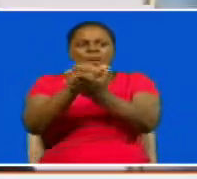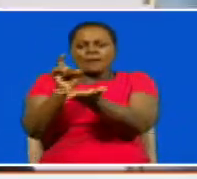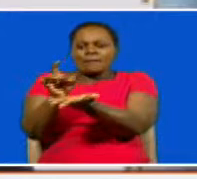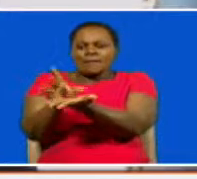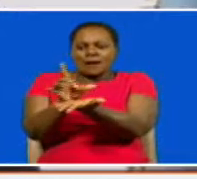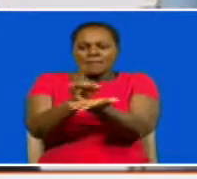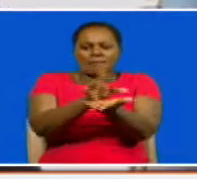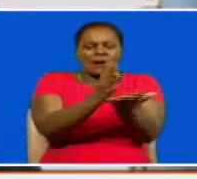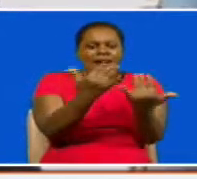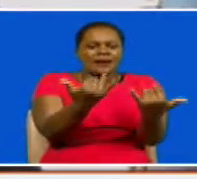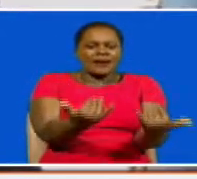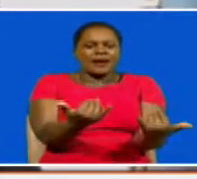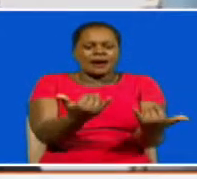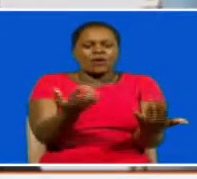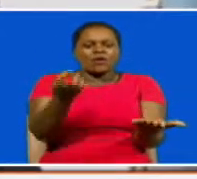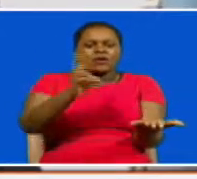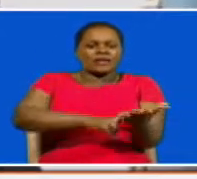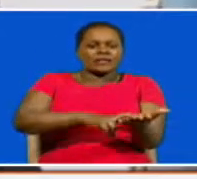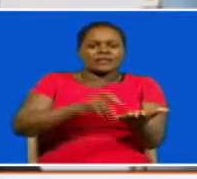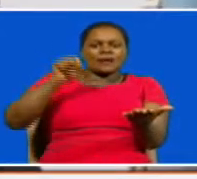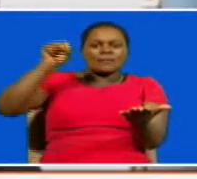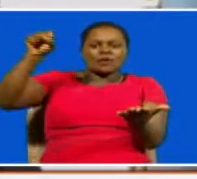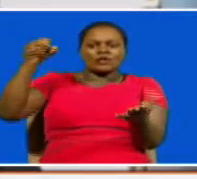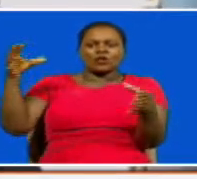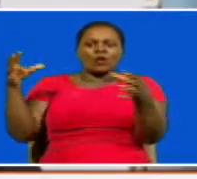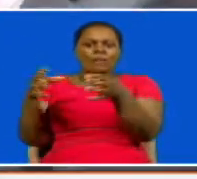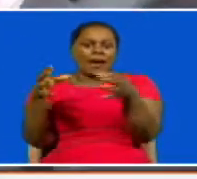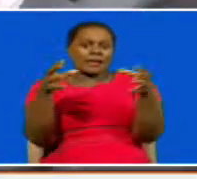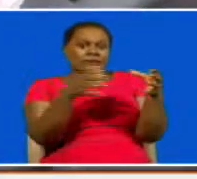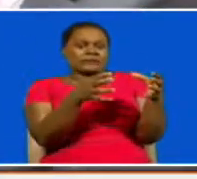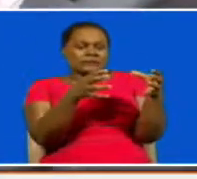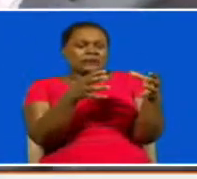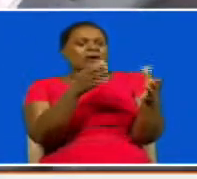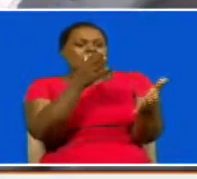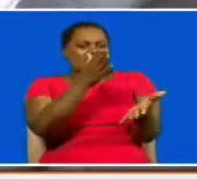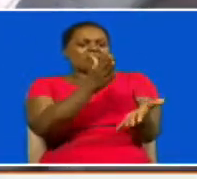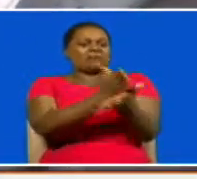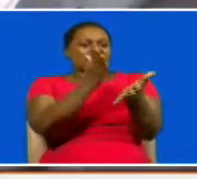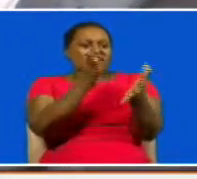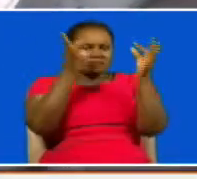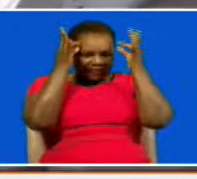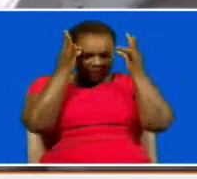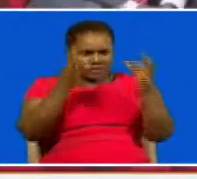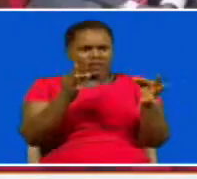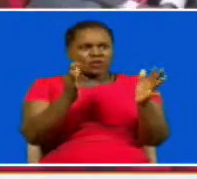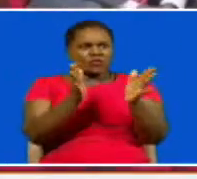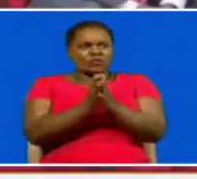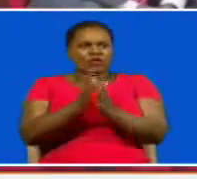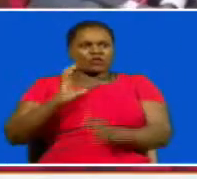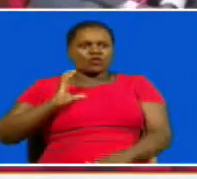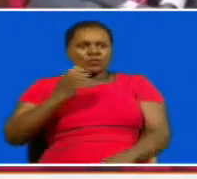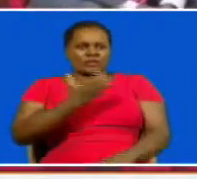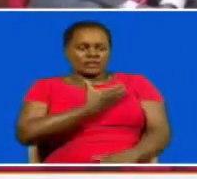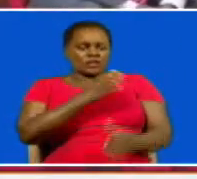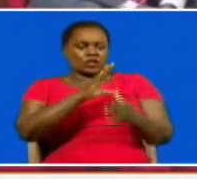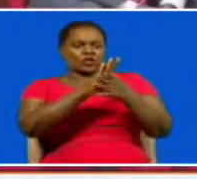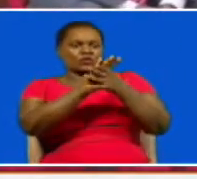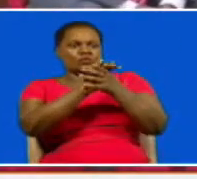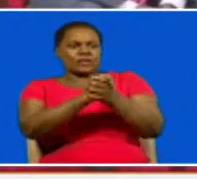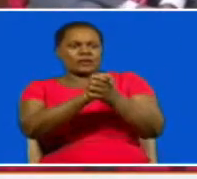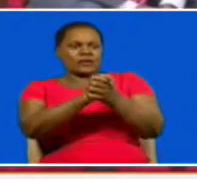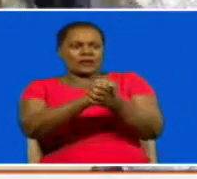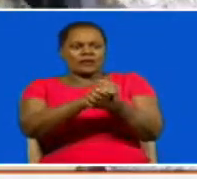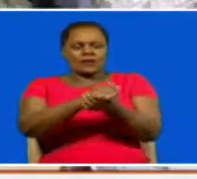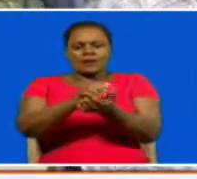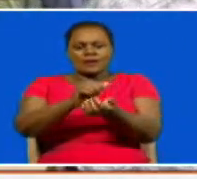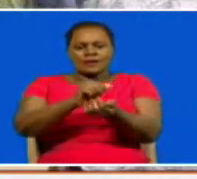waliotimuliwa, sasa msajili wa vyama Anderitu kupitia ujumbe ameidhinisha uamuzi uliofanywa na kamati simamizi ya chama cha Jubilee siku ya